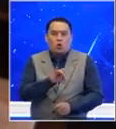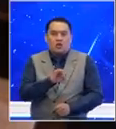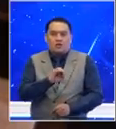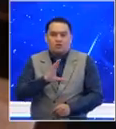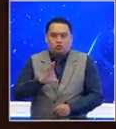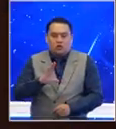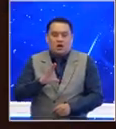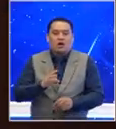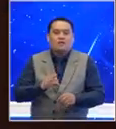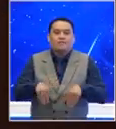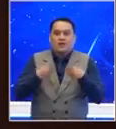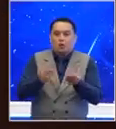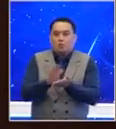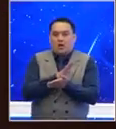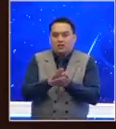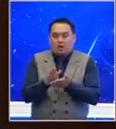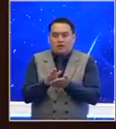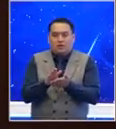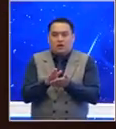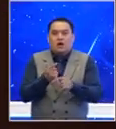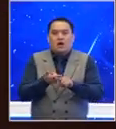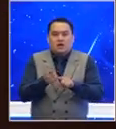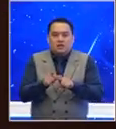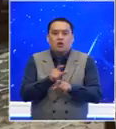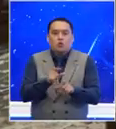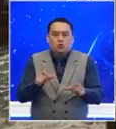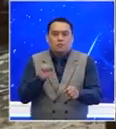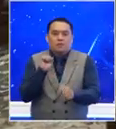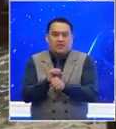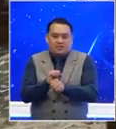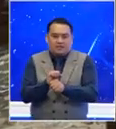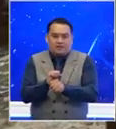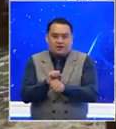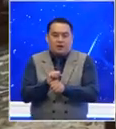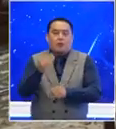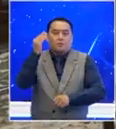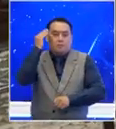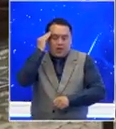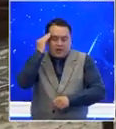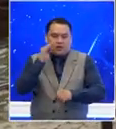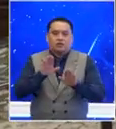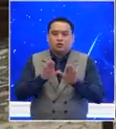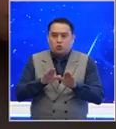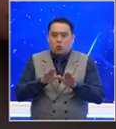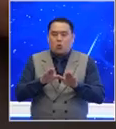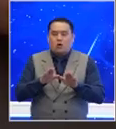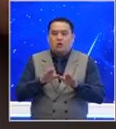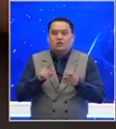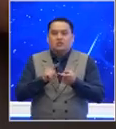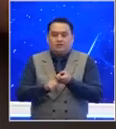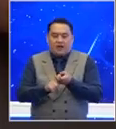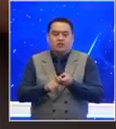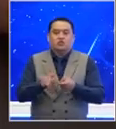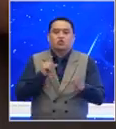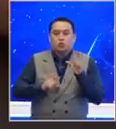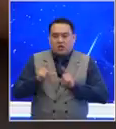коронавирусом. Поэтому выдачу бесплатных проездных билетов этой категории лиц приостановили. Такая мера позволит не только минимизировать контакт студентов